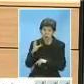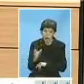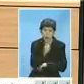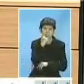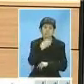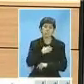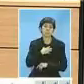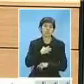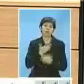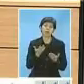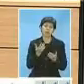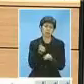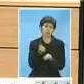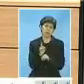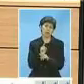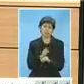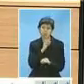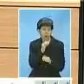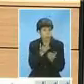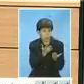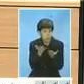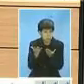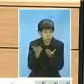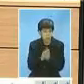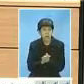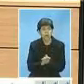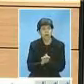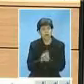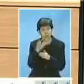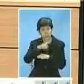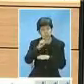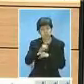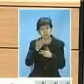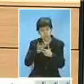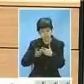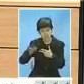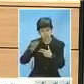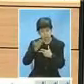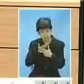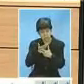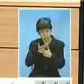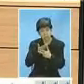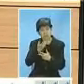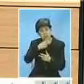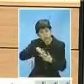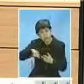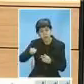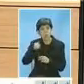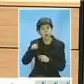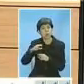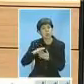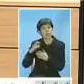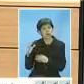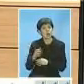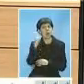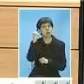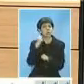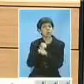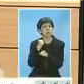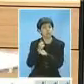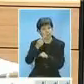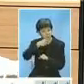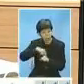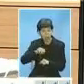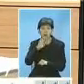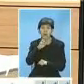เป็นไปได้อย่างไรครับถ้าไม่จริงประธานศาลฎีกาคนนั้นกลับพอยึดอำนาจได้มา